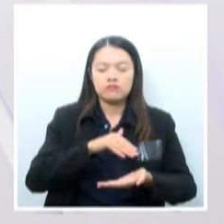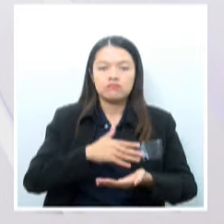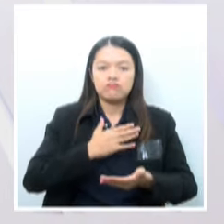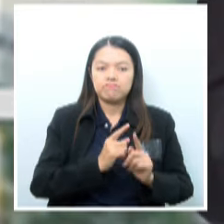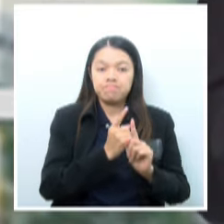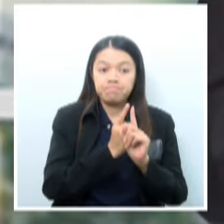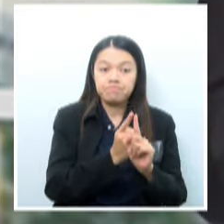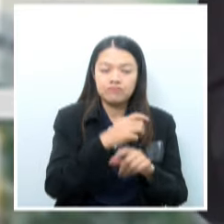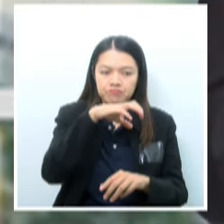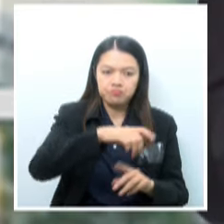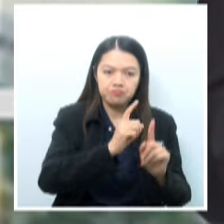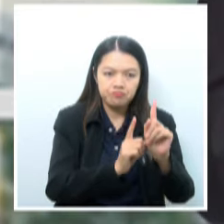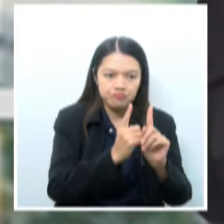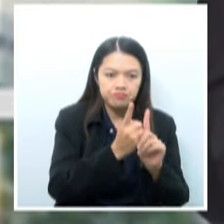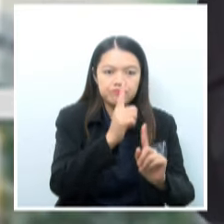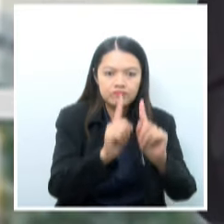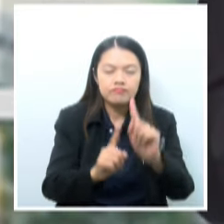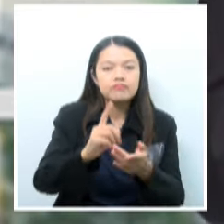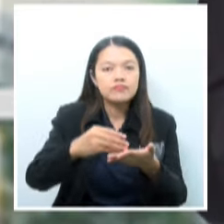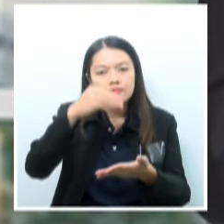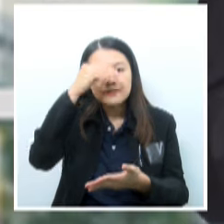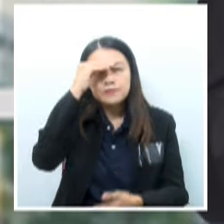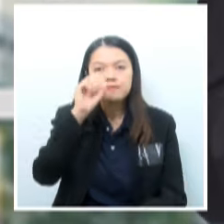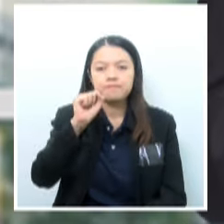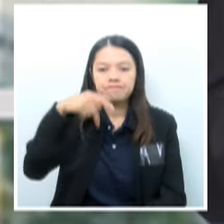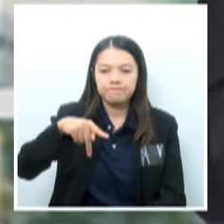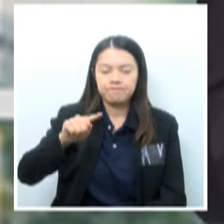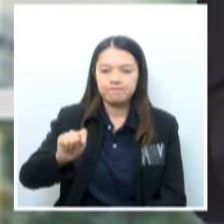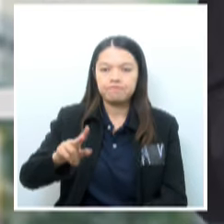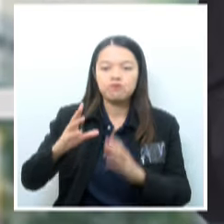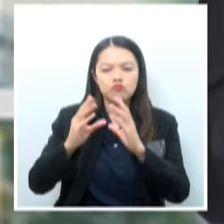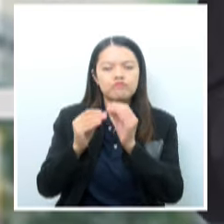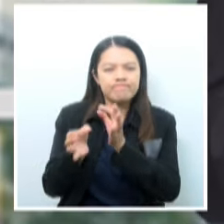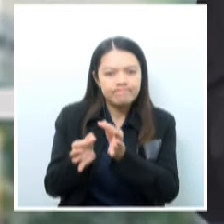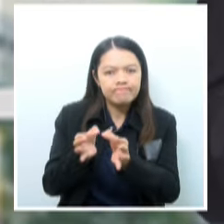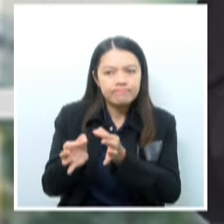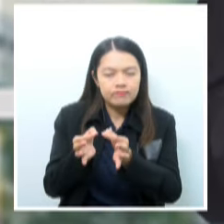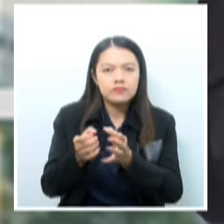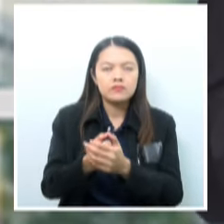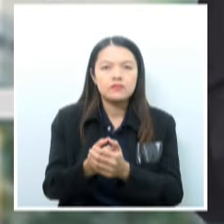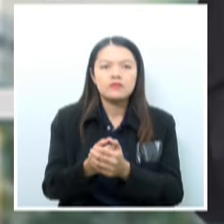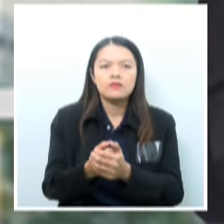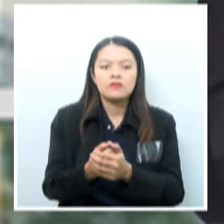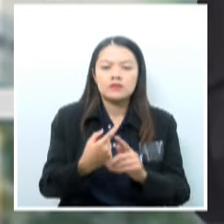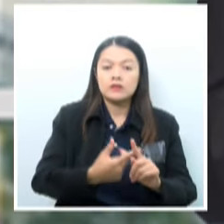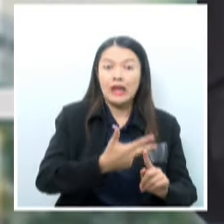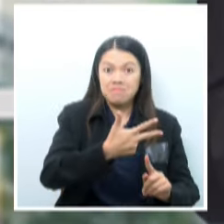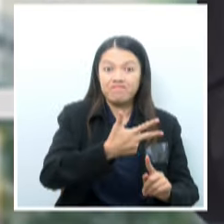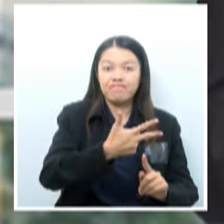ประเมินผลการจัดการศึกษาขั้นพื้นฐานเนี่ยได้ประชุมชี้แจงนะครับไปเมื่อเดือนมีนาคมที่ผ่านม